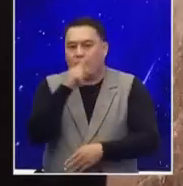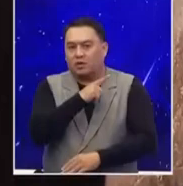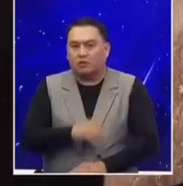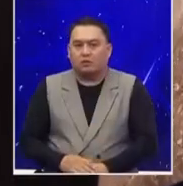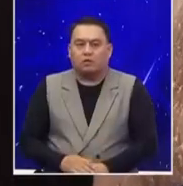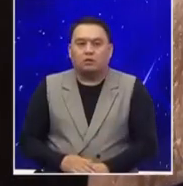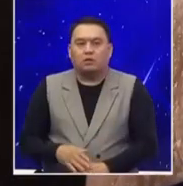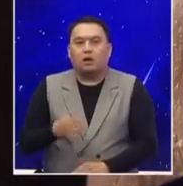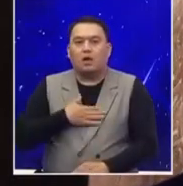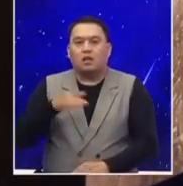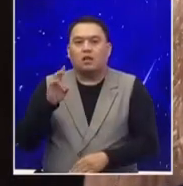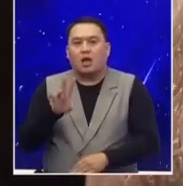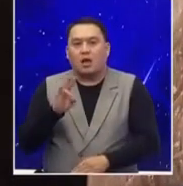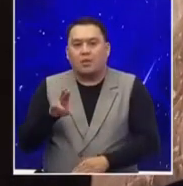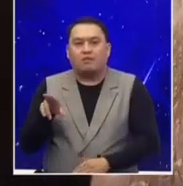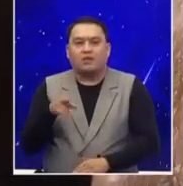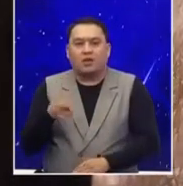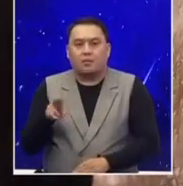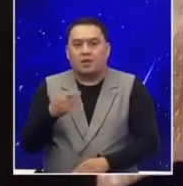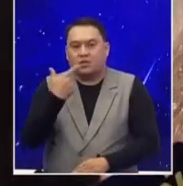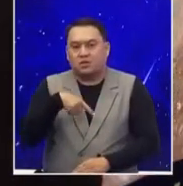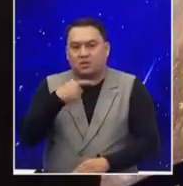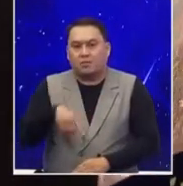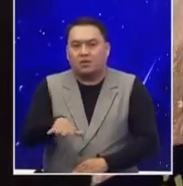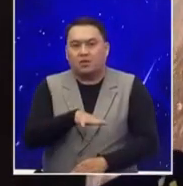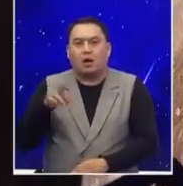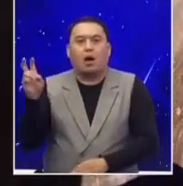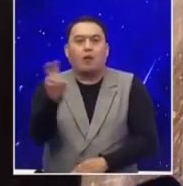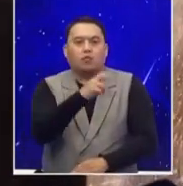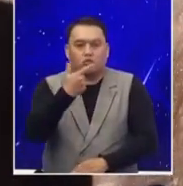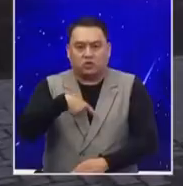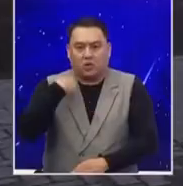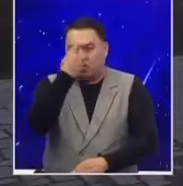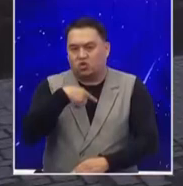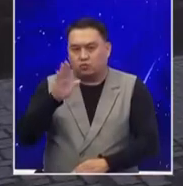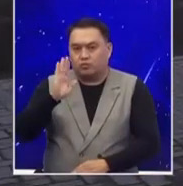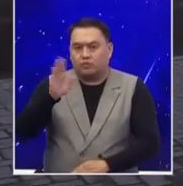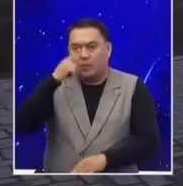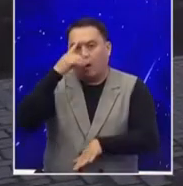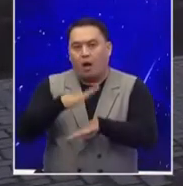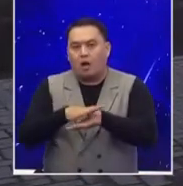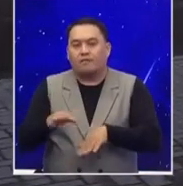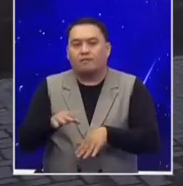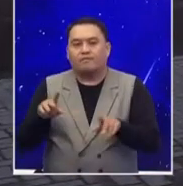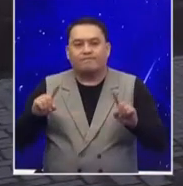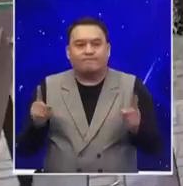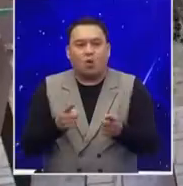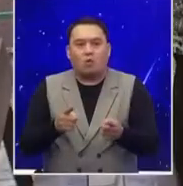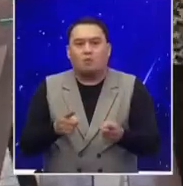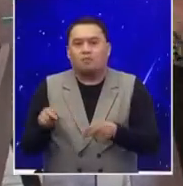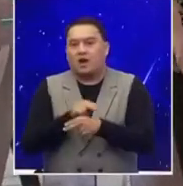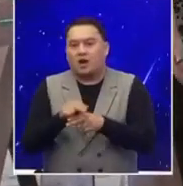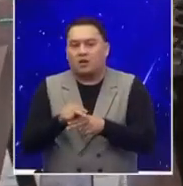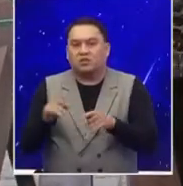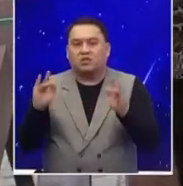Я в конце ноября или в начале декабря я вот эти дворы объеду все. Также аким области поручил в кратчайшие сроки привести в